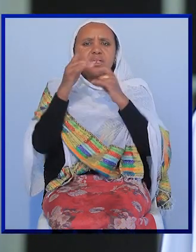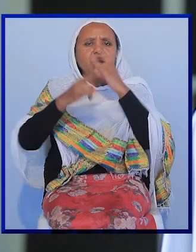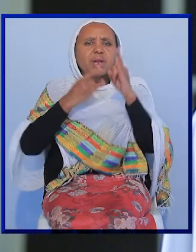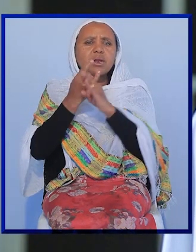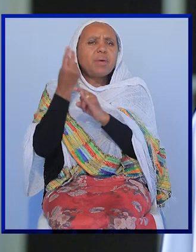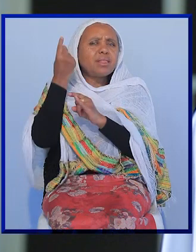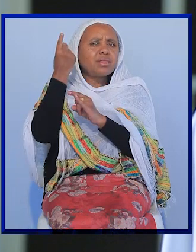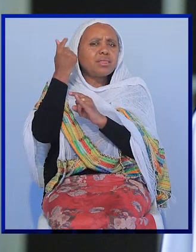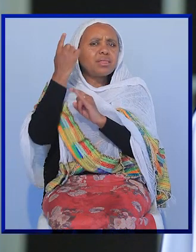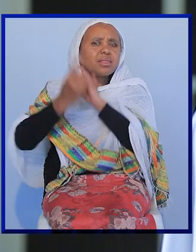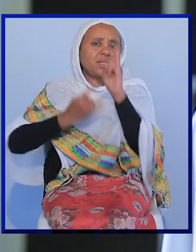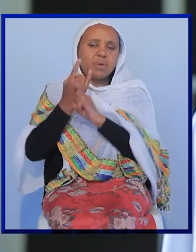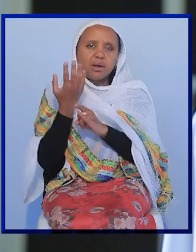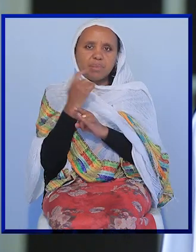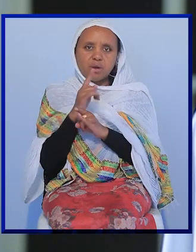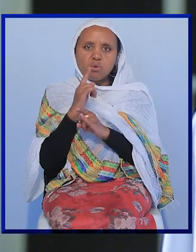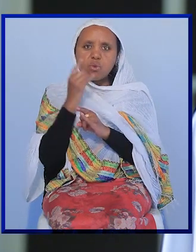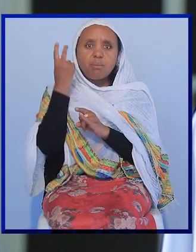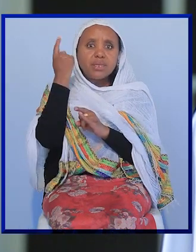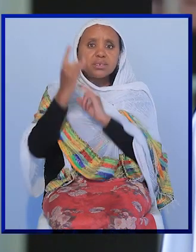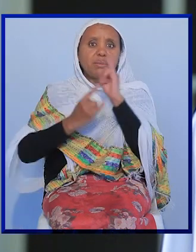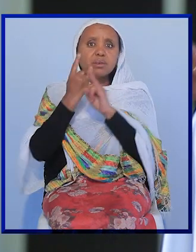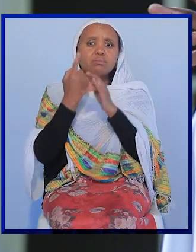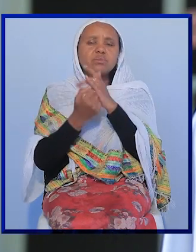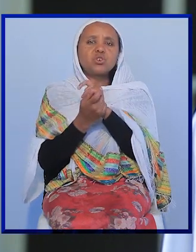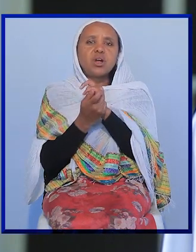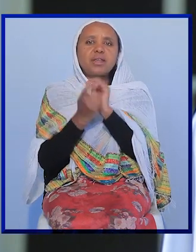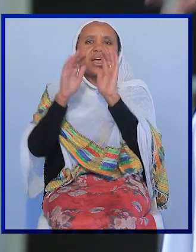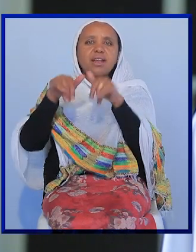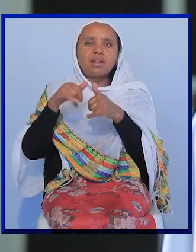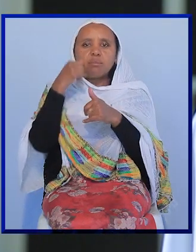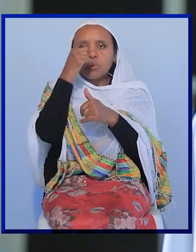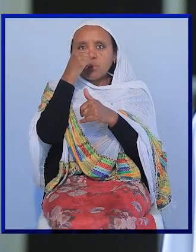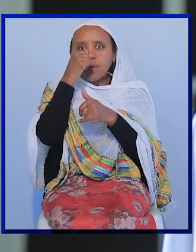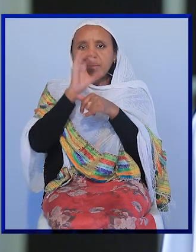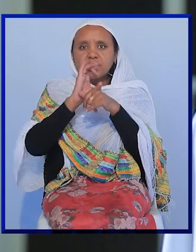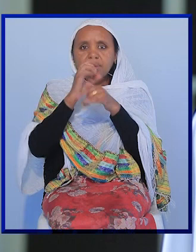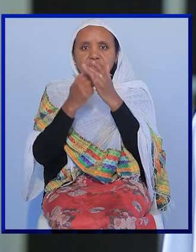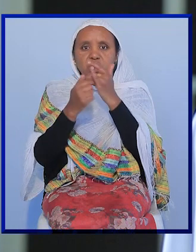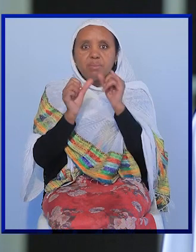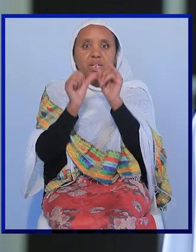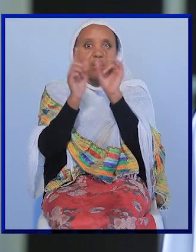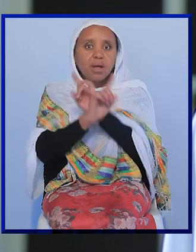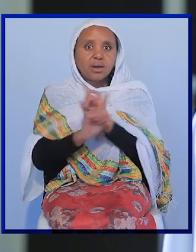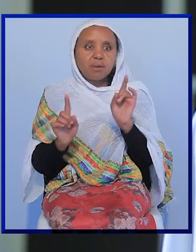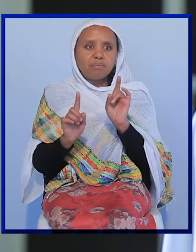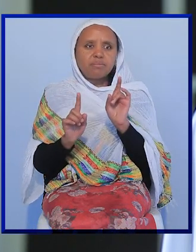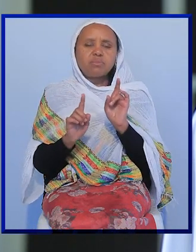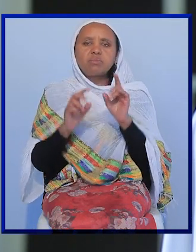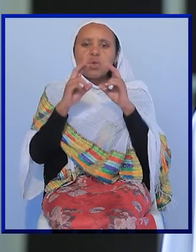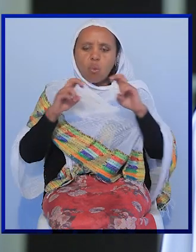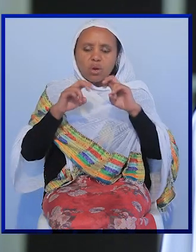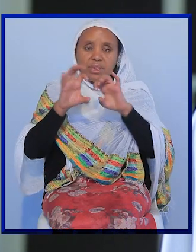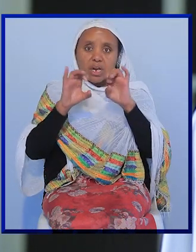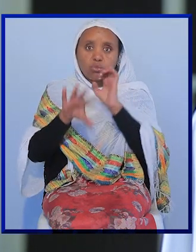አይደለም በጥንቱ ዘመን የነበረ ነው። በጥንቱ ዘመን ብቻ ኖሮ እንዲሁ የቀረ በኢትዮጵያ ቤተ ክርስቲያን ብቻ የሚቀጥልም አይደለም። ጉግል ብታደርጉ